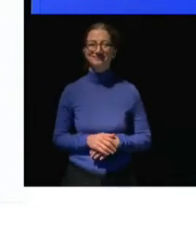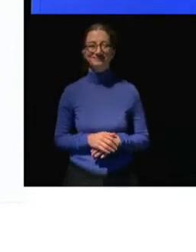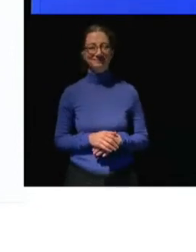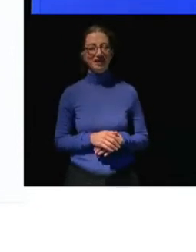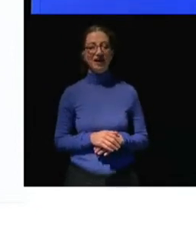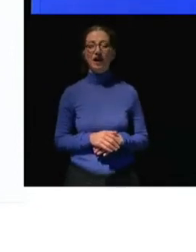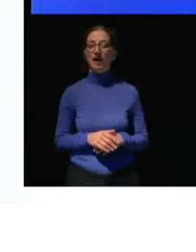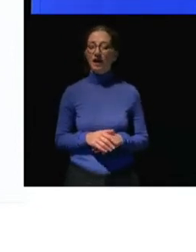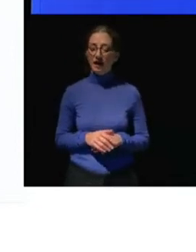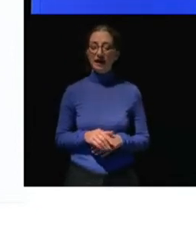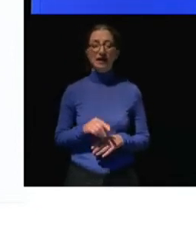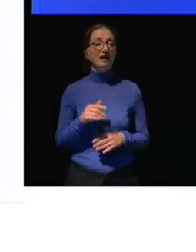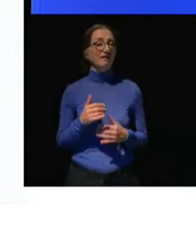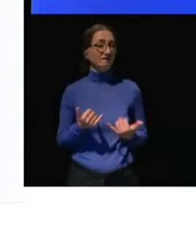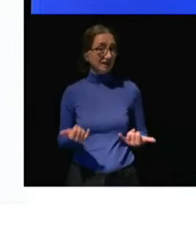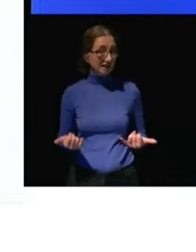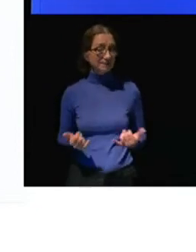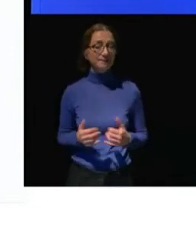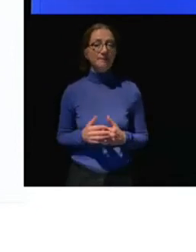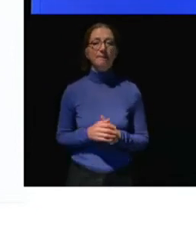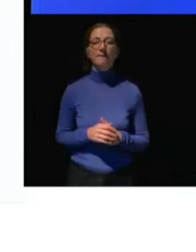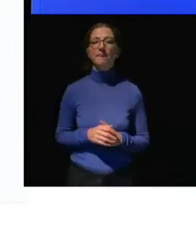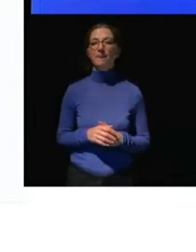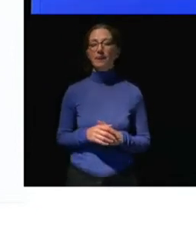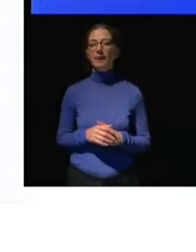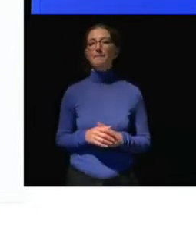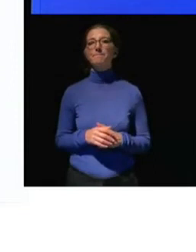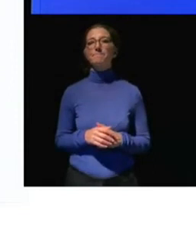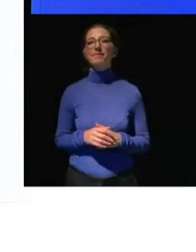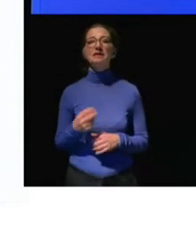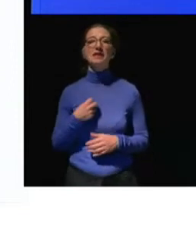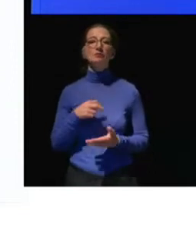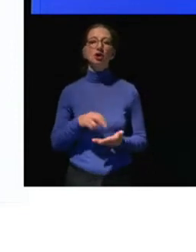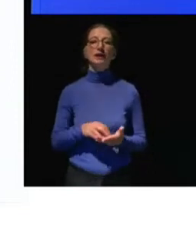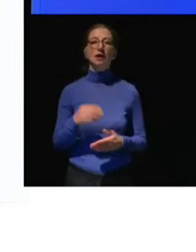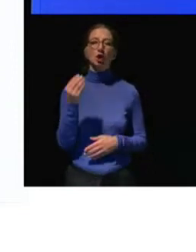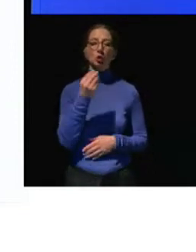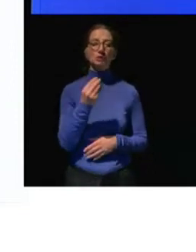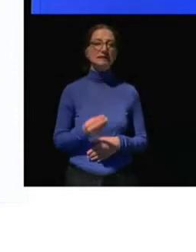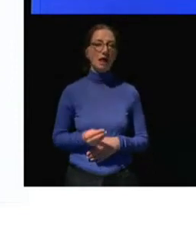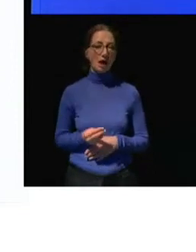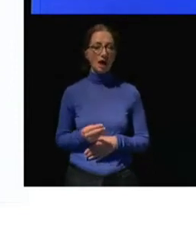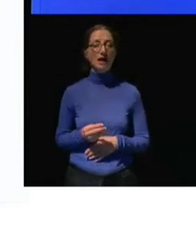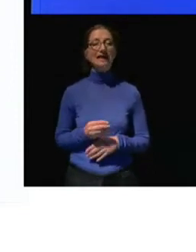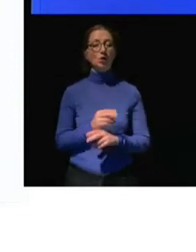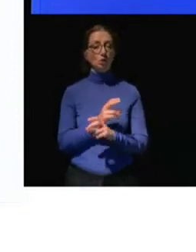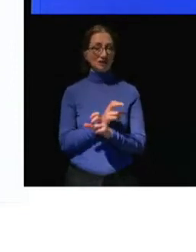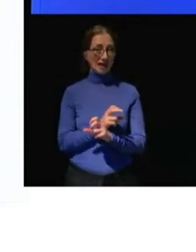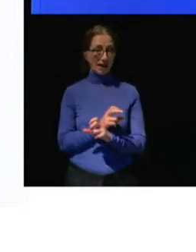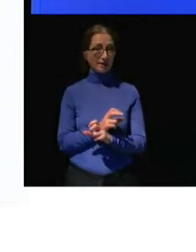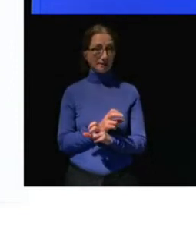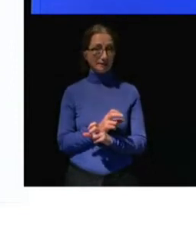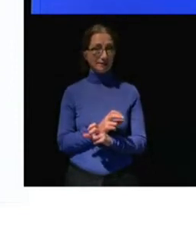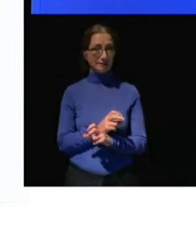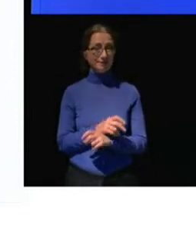hier funktioniert das so, dass selbstständige Künstlerinnen in Österreich